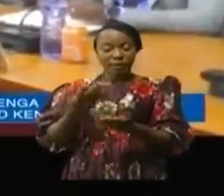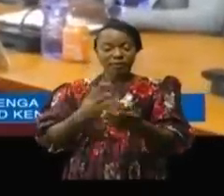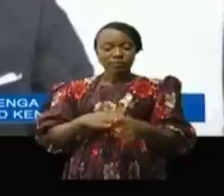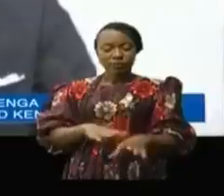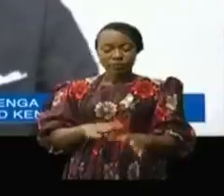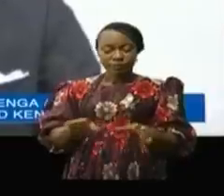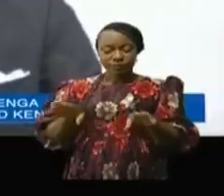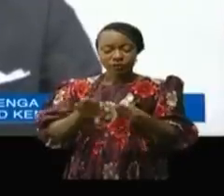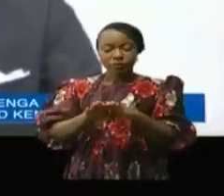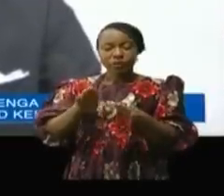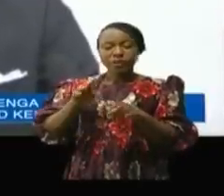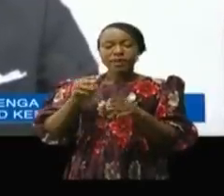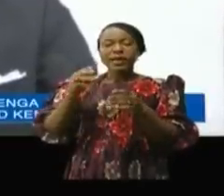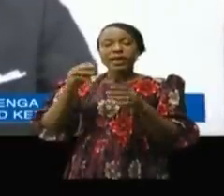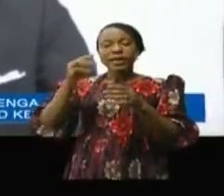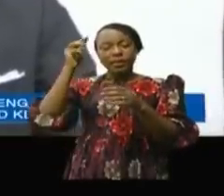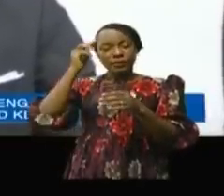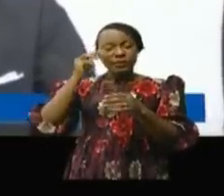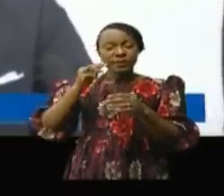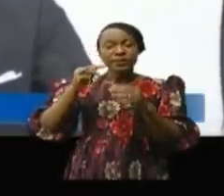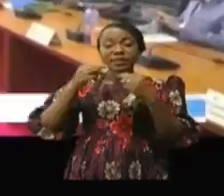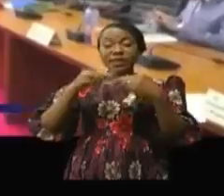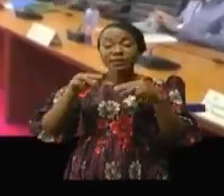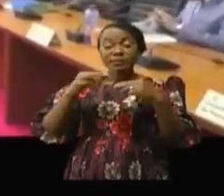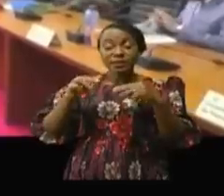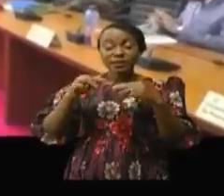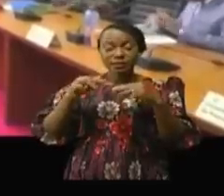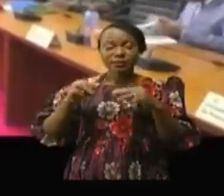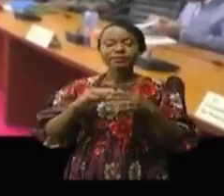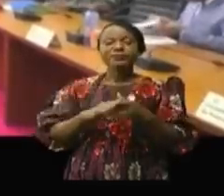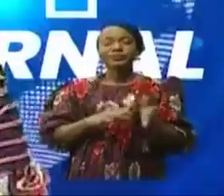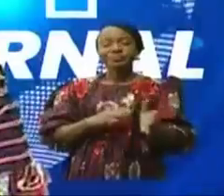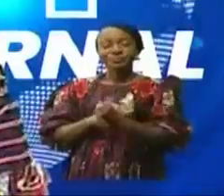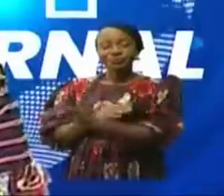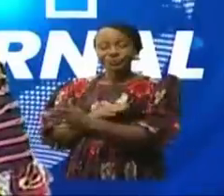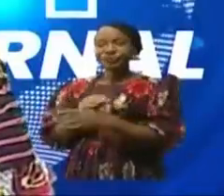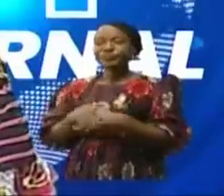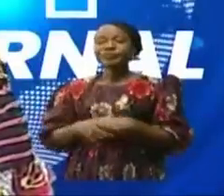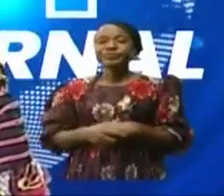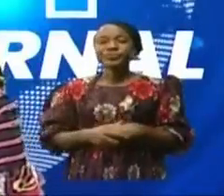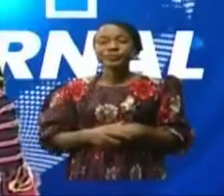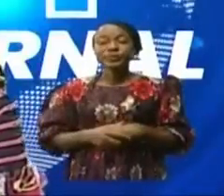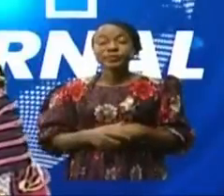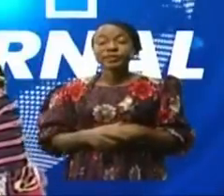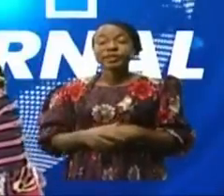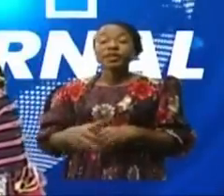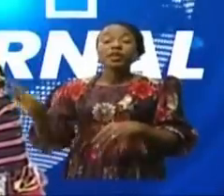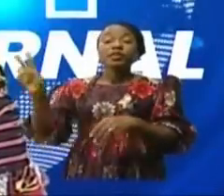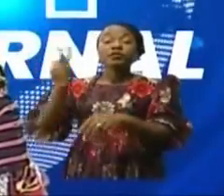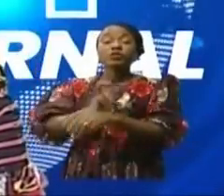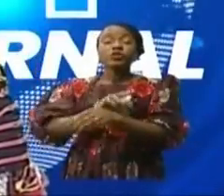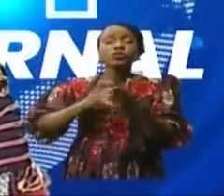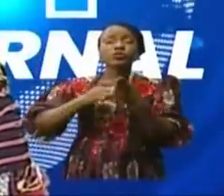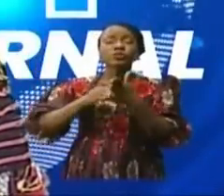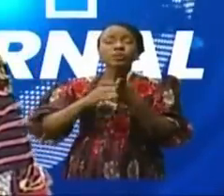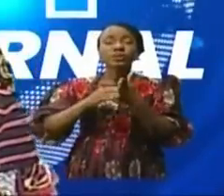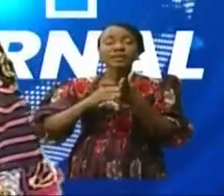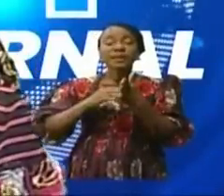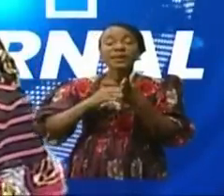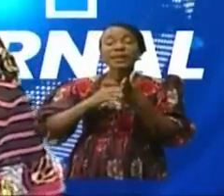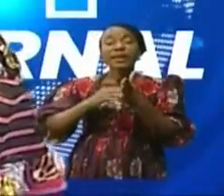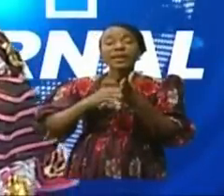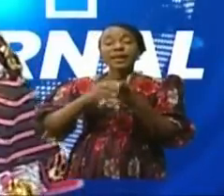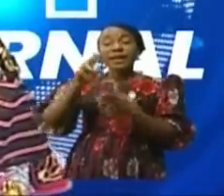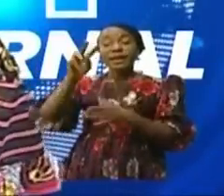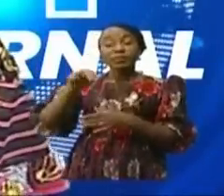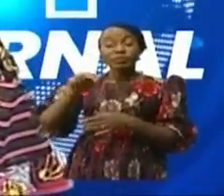conclu le ministre des médias porte-parole du gouvernement, Patrick Muyaya. Violence contre la MONUSCO au Nord Kivu, Modeste